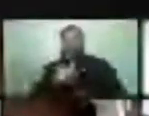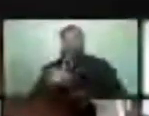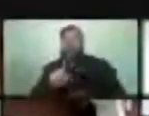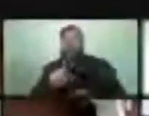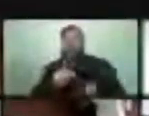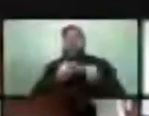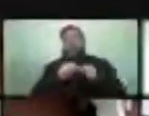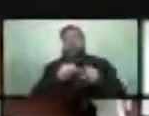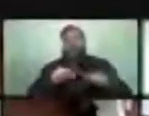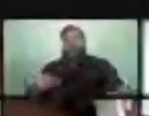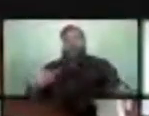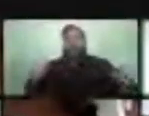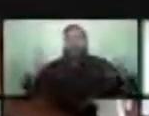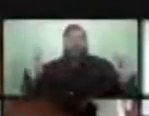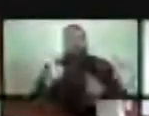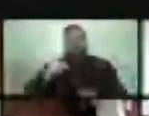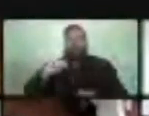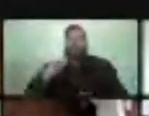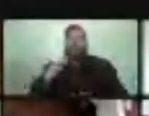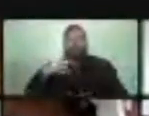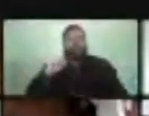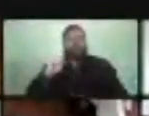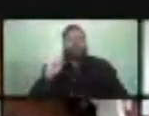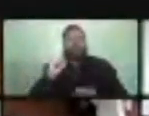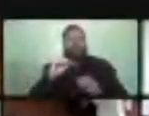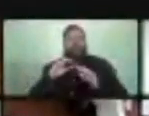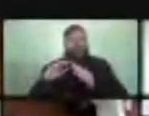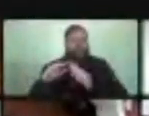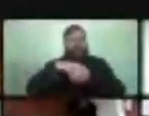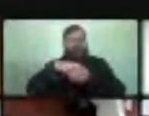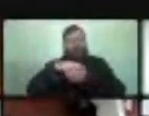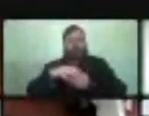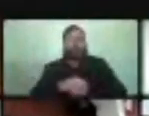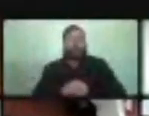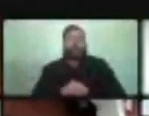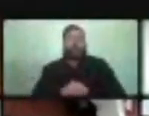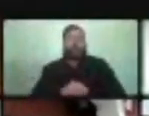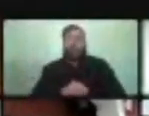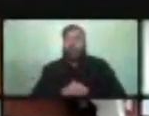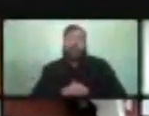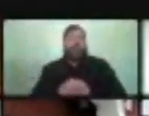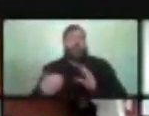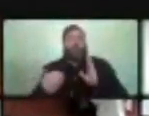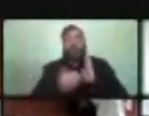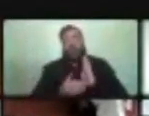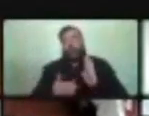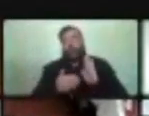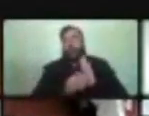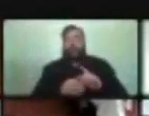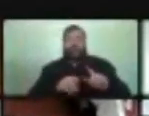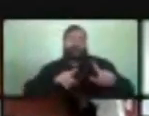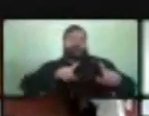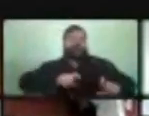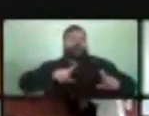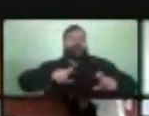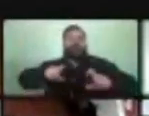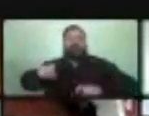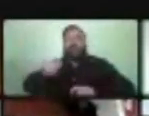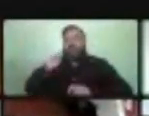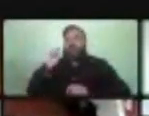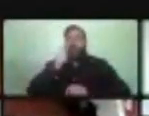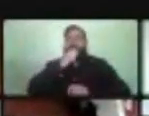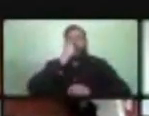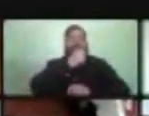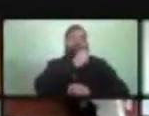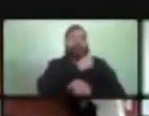ufadhili huo uliweza kutuwezesha kupanua upimaji wetu kwa shule zote za JCPS, na tuliweza